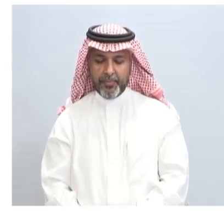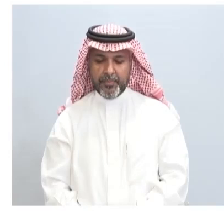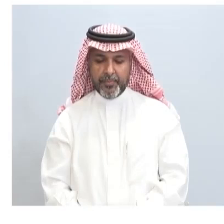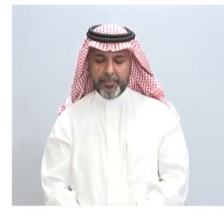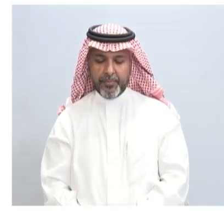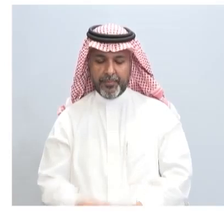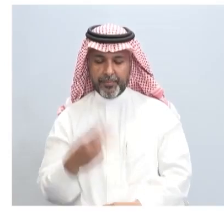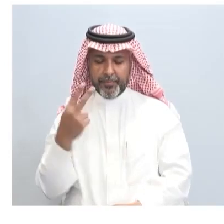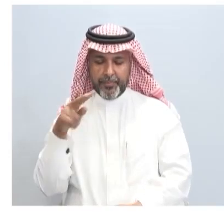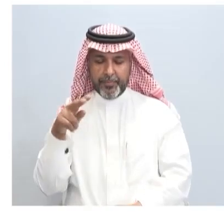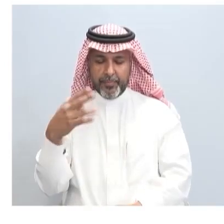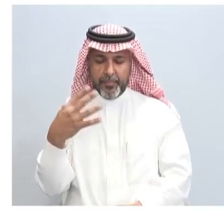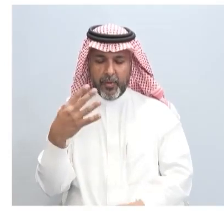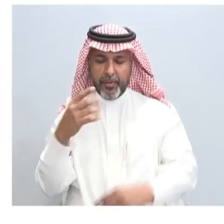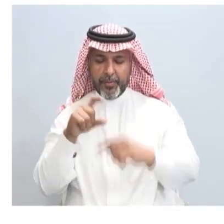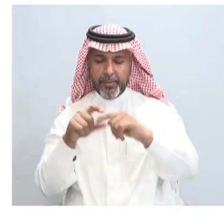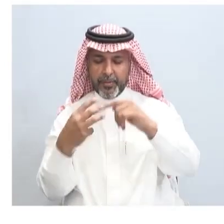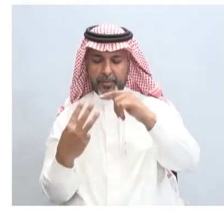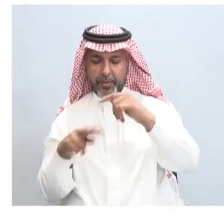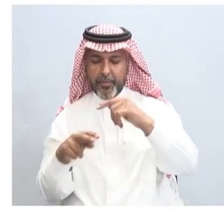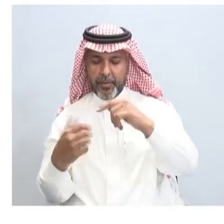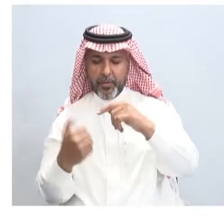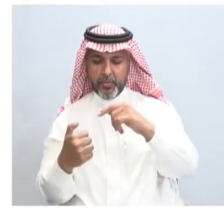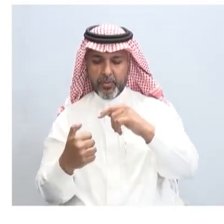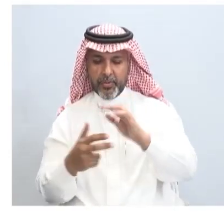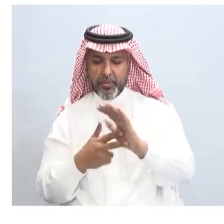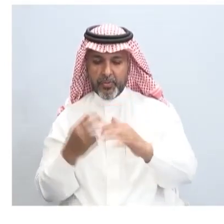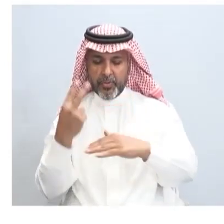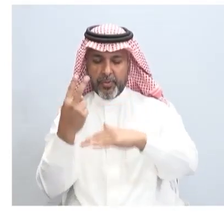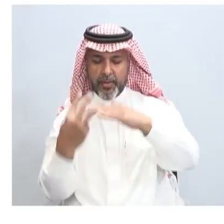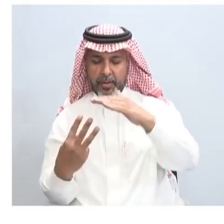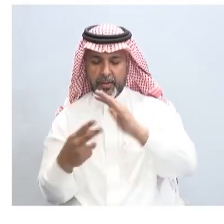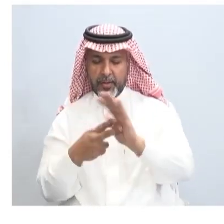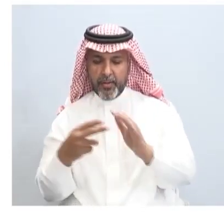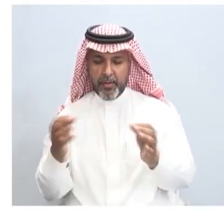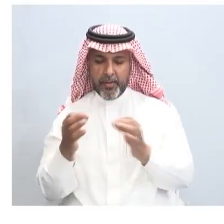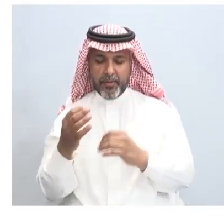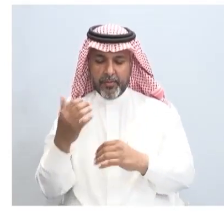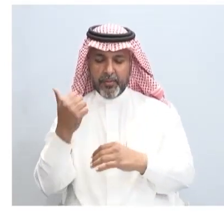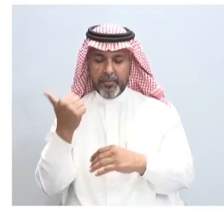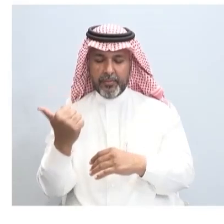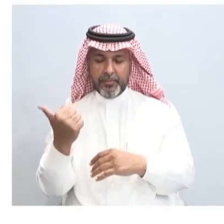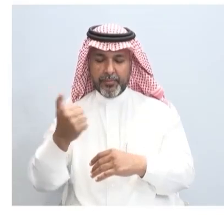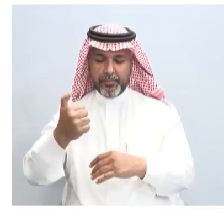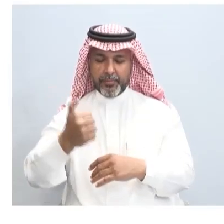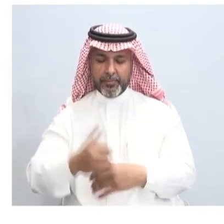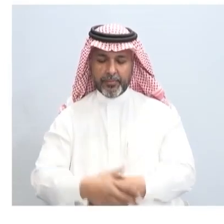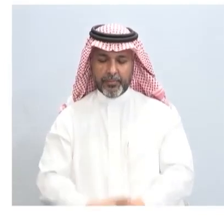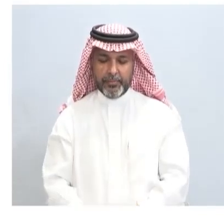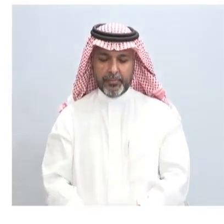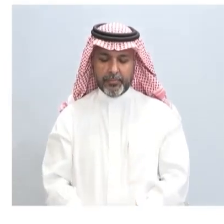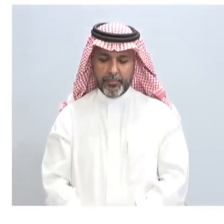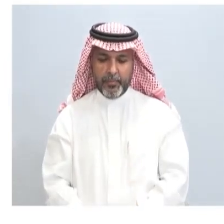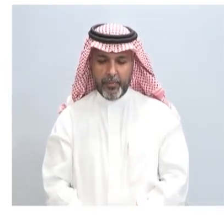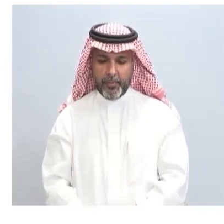على 360 بهذا الشكل اللي هي 2 على 3 اللي هي تقريبا 66.6% يعني